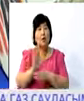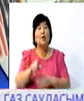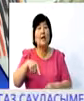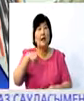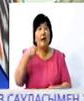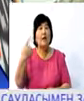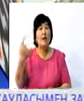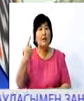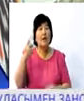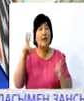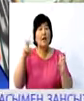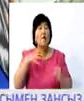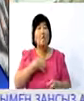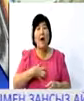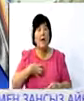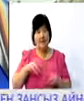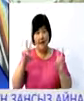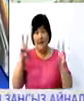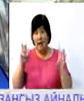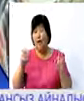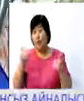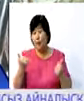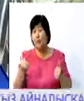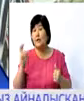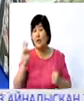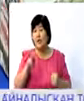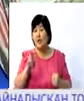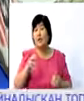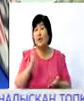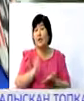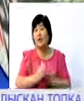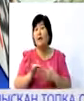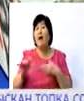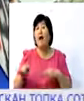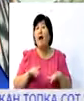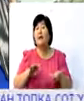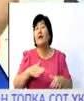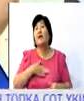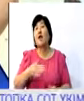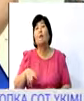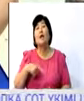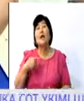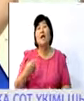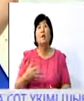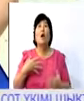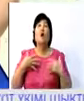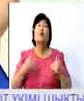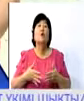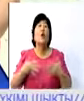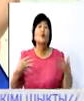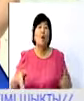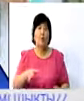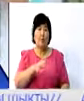айтылған бірінші тақырып, маңызды тақырып. Сондықтан бүгінгі келіп жатқан мынау акцияларыңызға рахмет айтамыз. Денсаулық зор